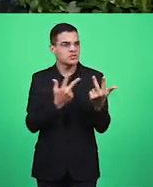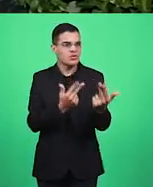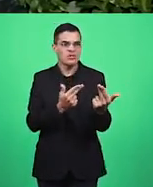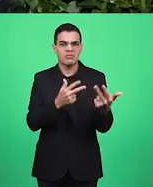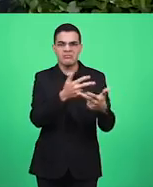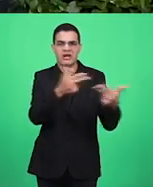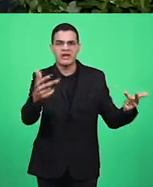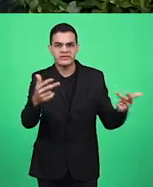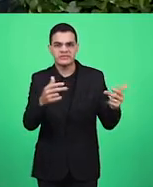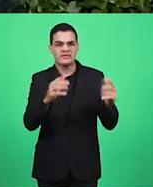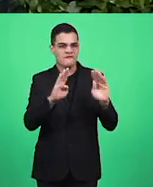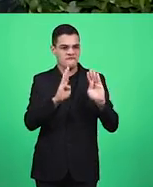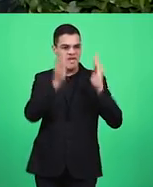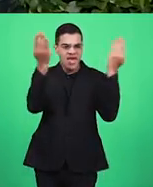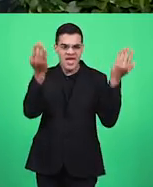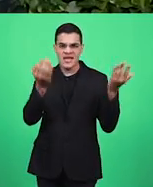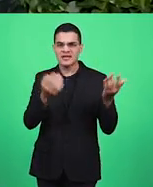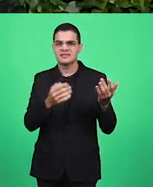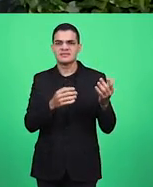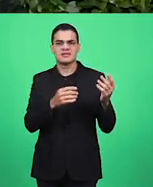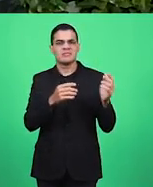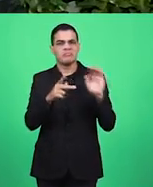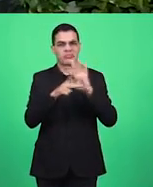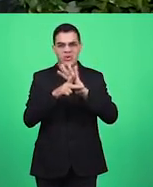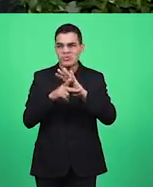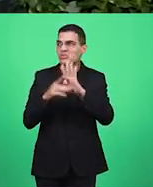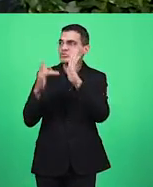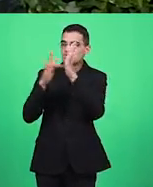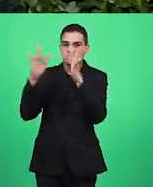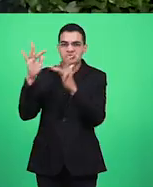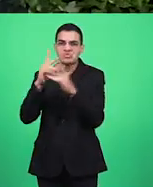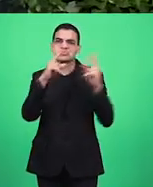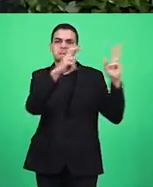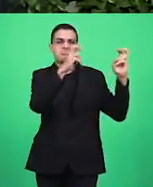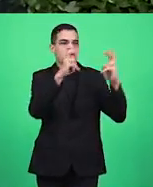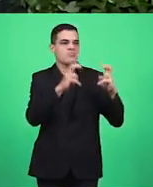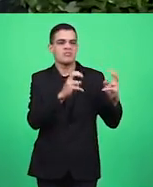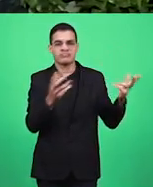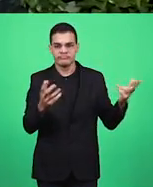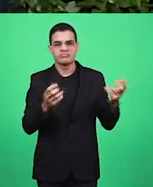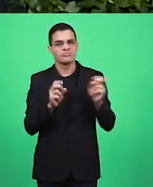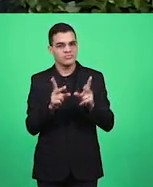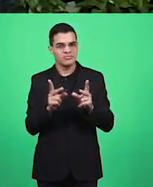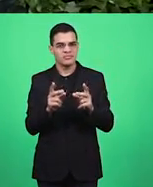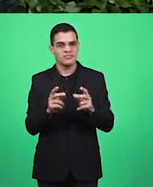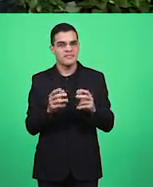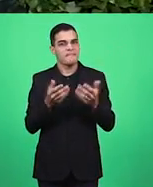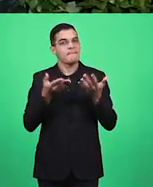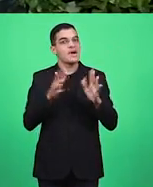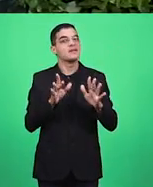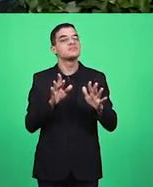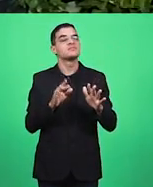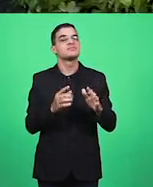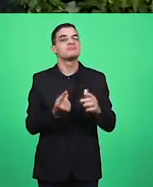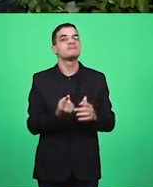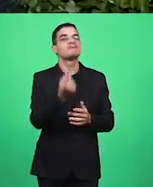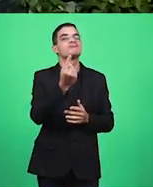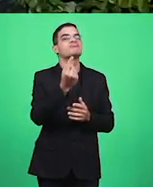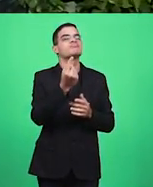И рождение Его, и смерть Его, и воскресенье. Люди любят эти праздники об Иисусе с одной только